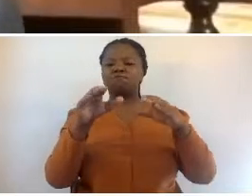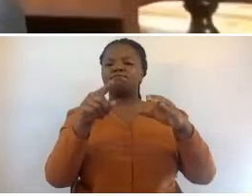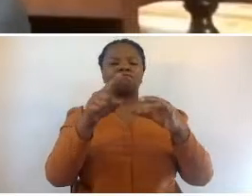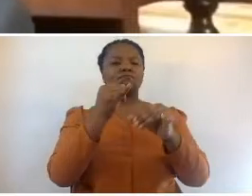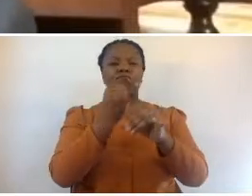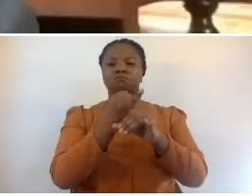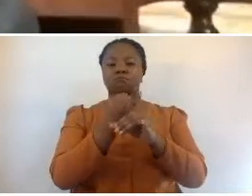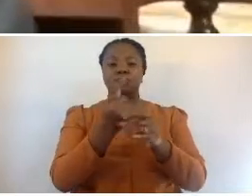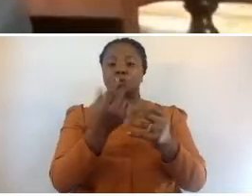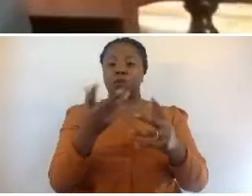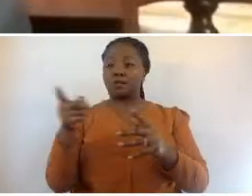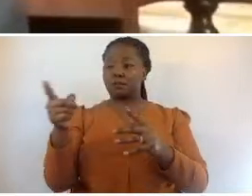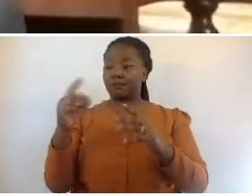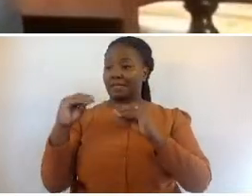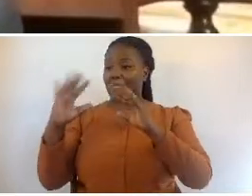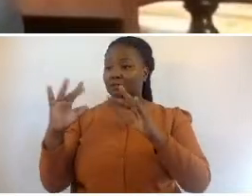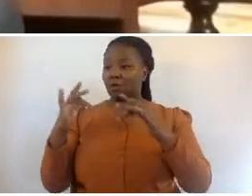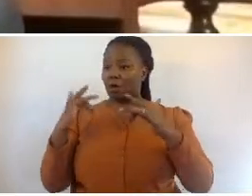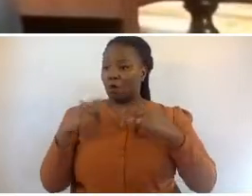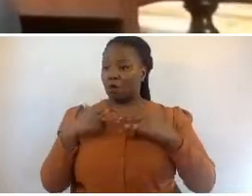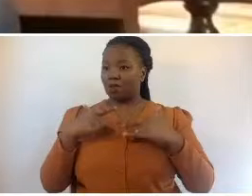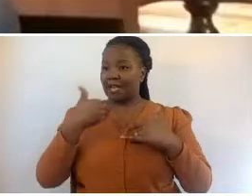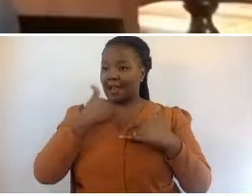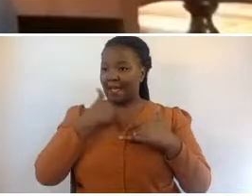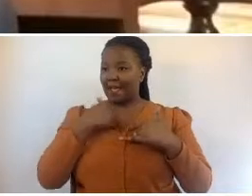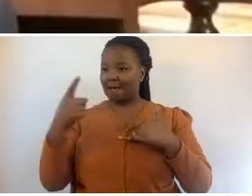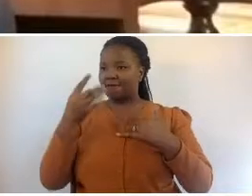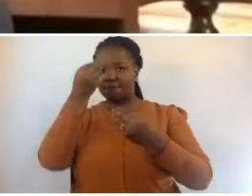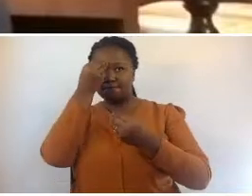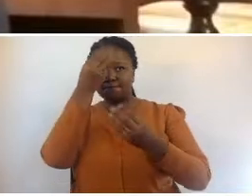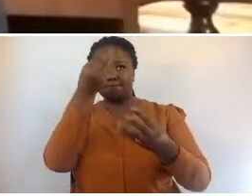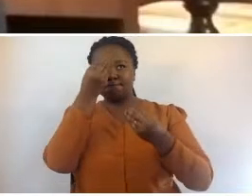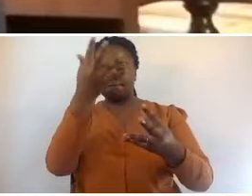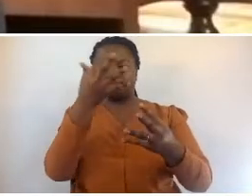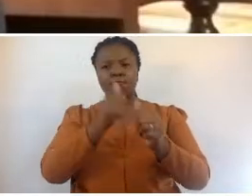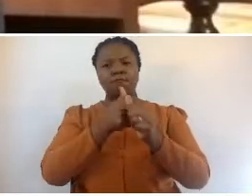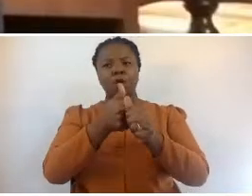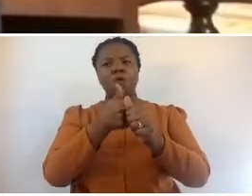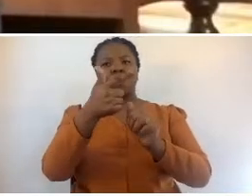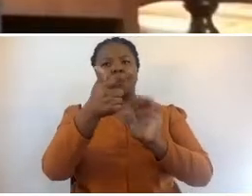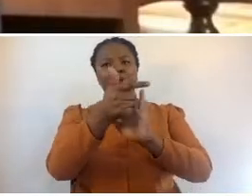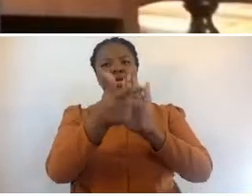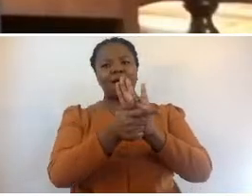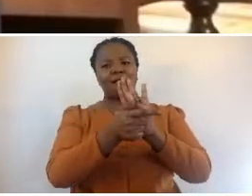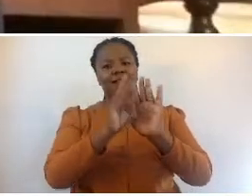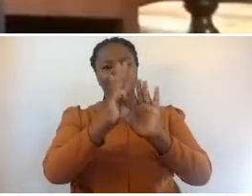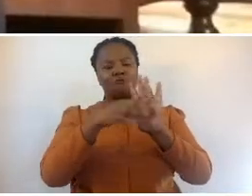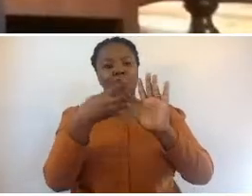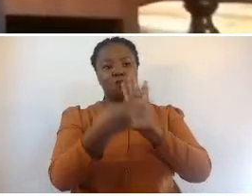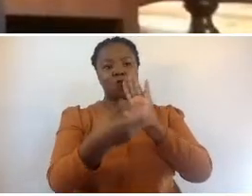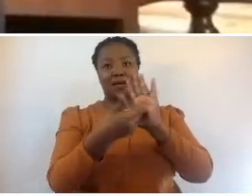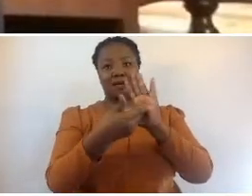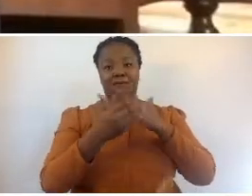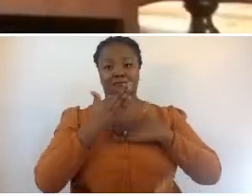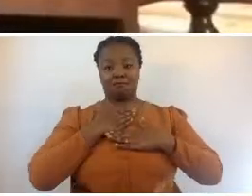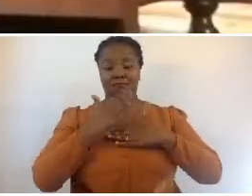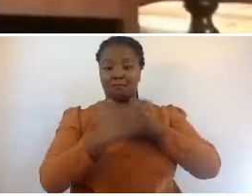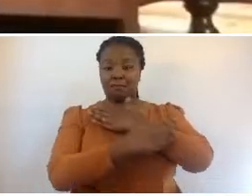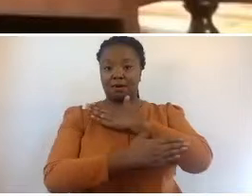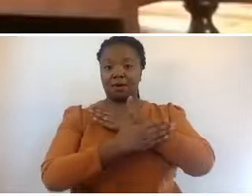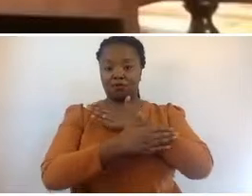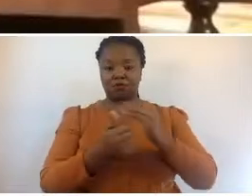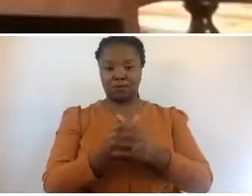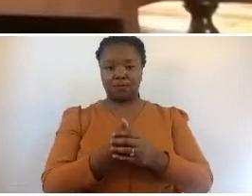des enseignants. C'est fondé sur le cadre juridique qui existe en Ouganda. En tout